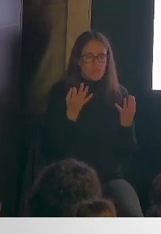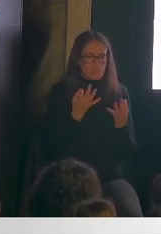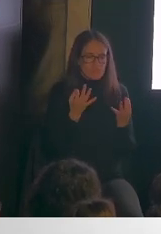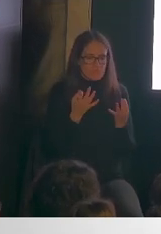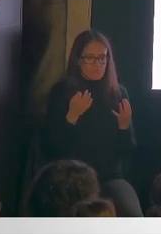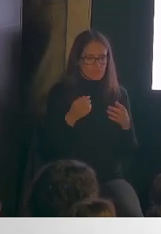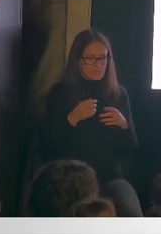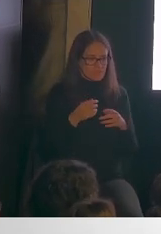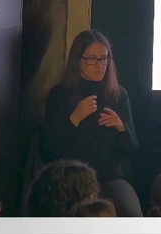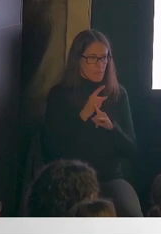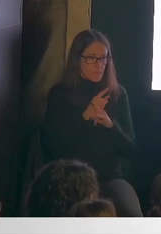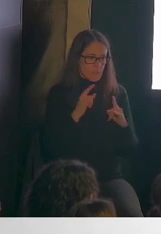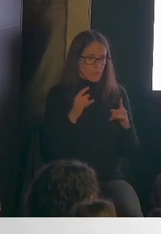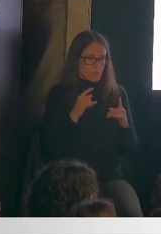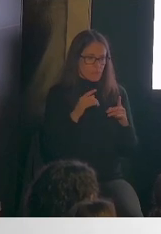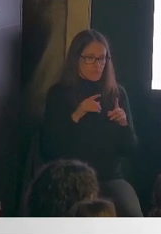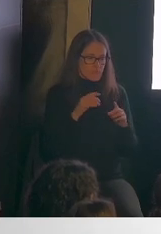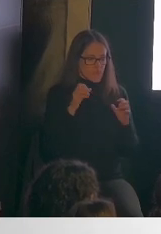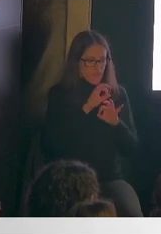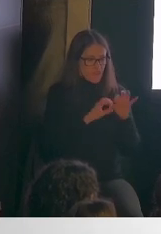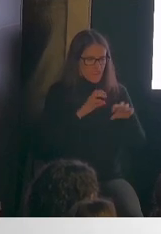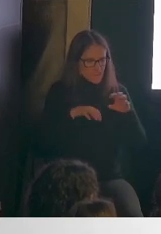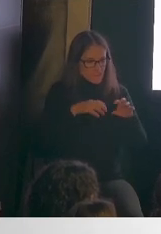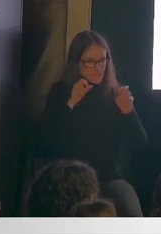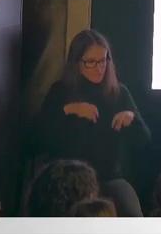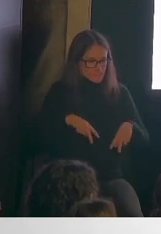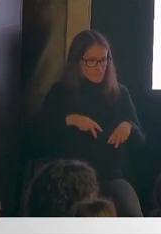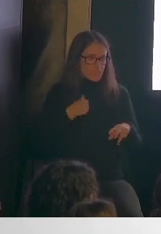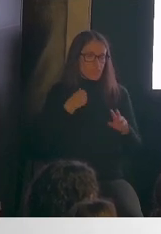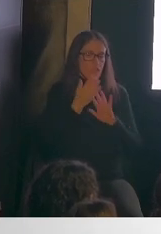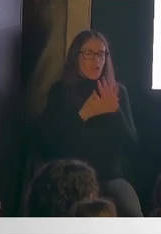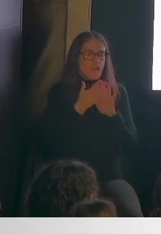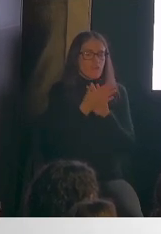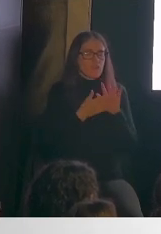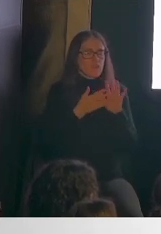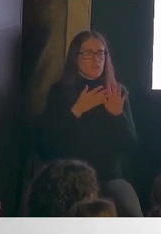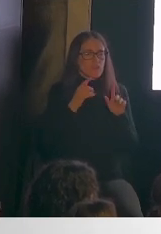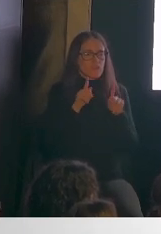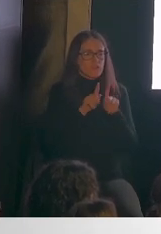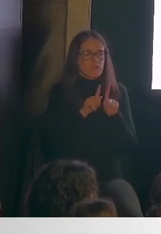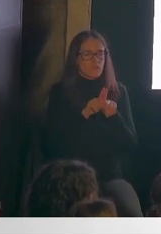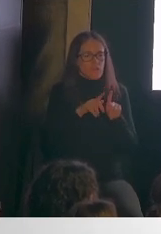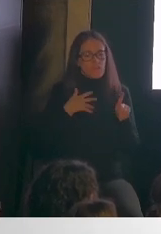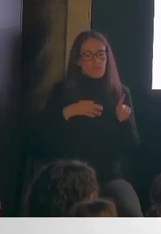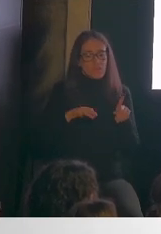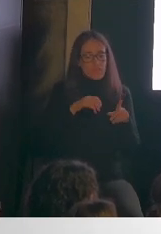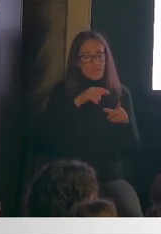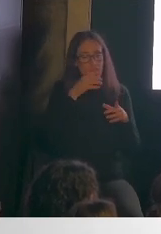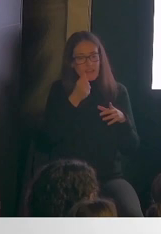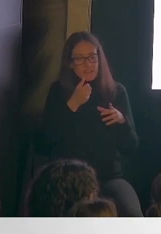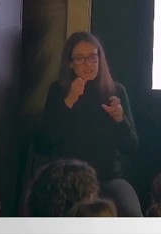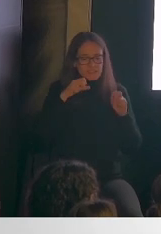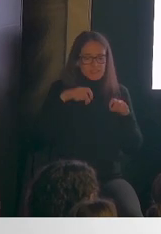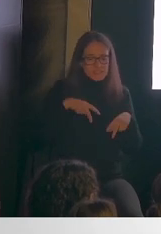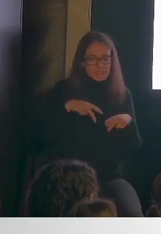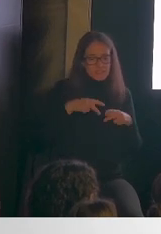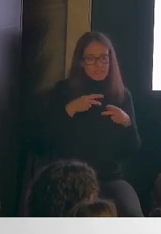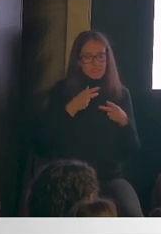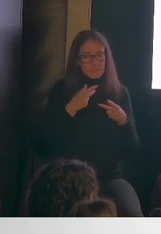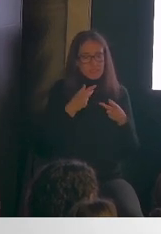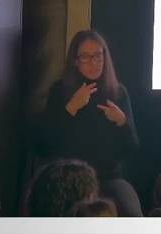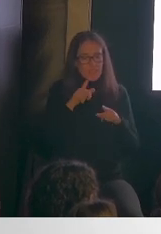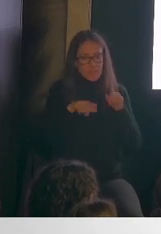com he dit abans, amb el tema làctic, es pot fer que sigui vegà, que no sigui vegà, en funció de quin sigui l'objectiu,